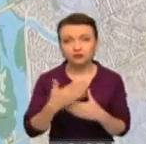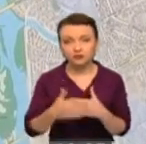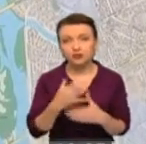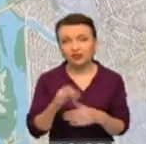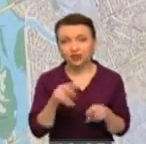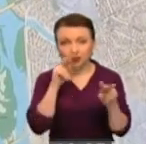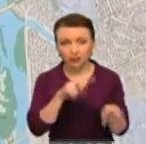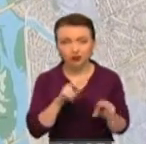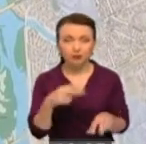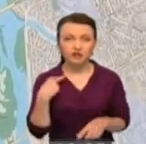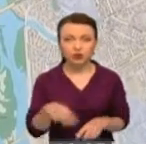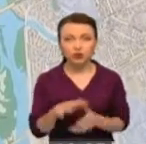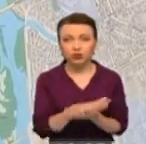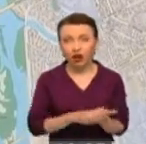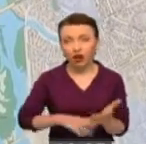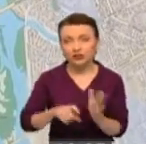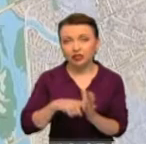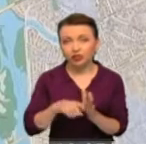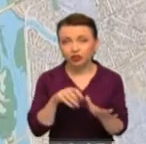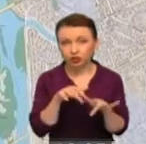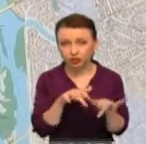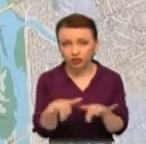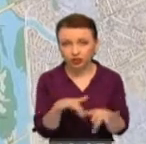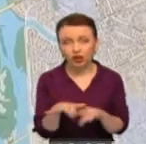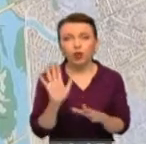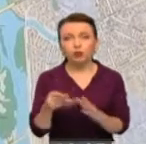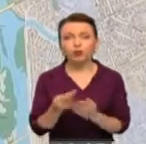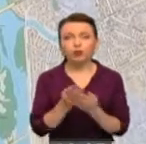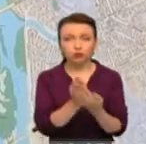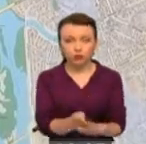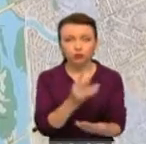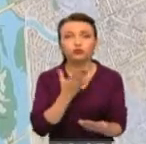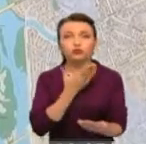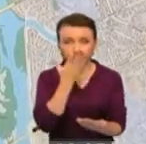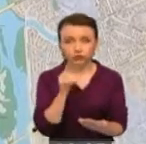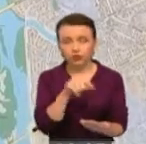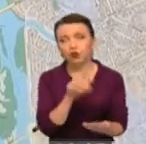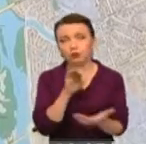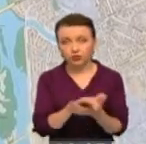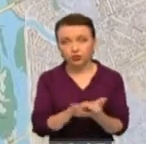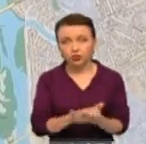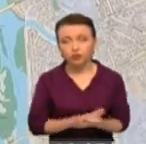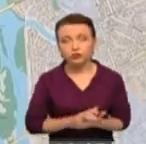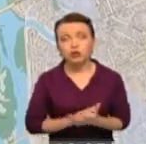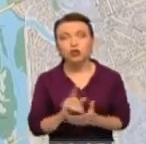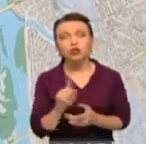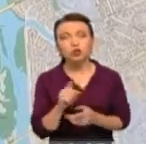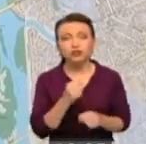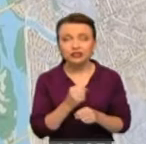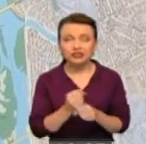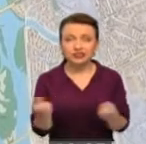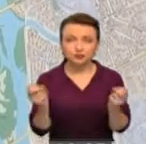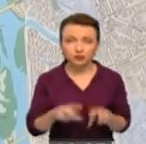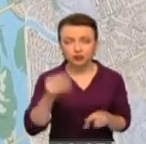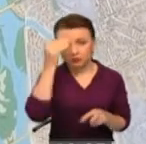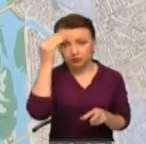продовжуються слідчі дії з ним, його буде ознайомлено з матеріалами кримінального провадження, І взагалі за скоєне, за навмисне вбивство